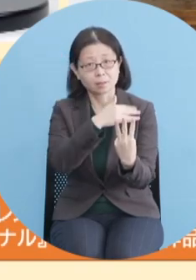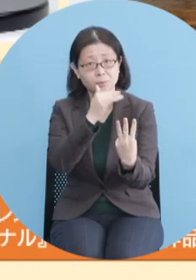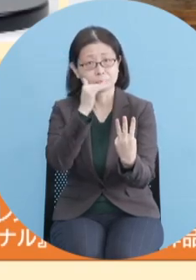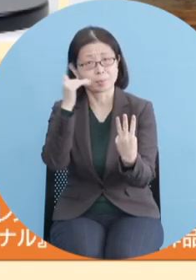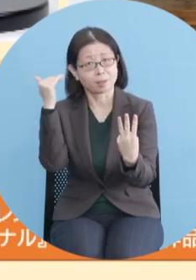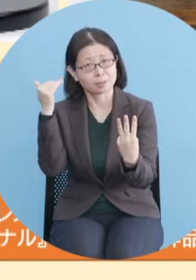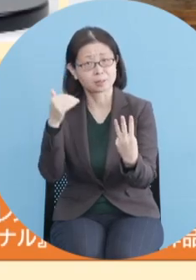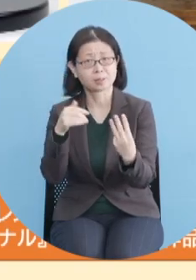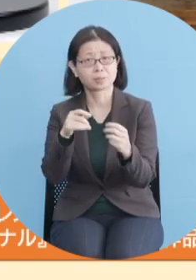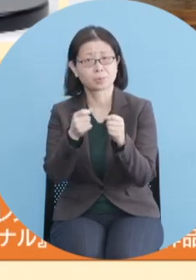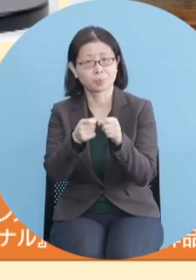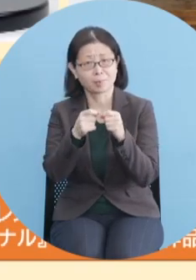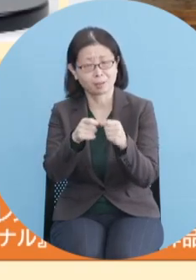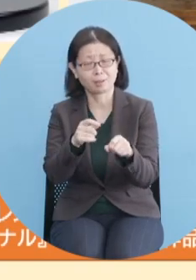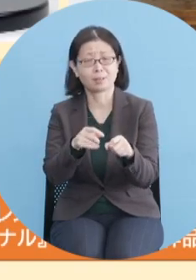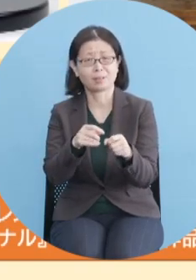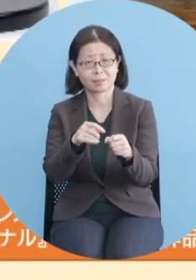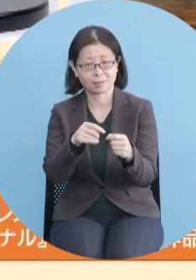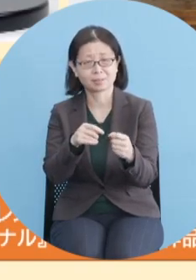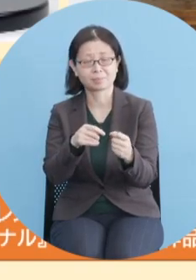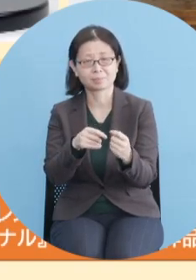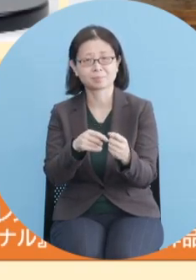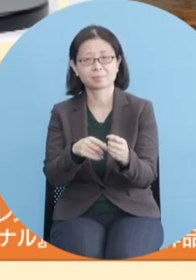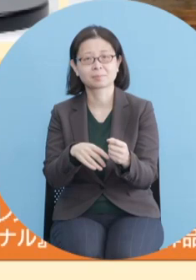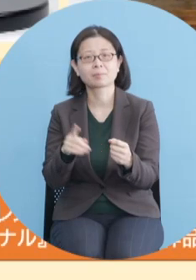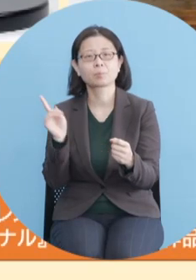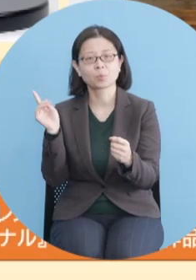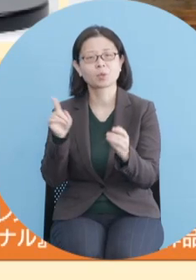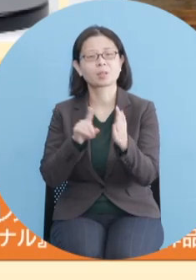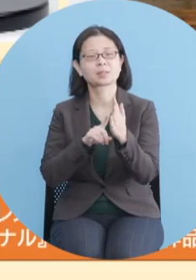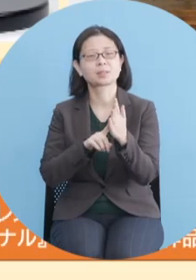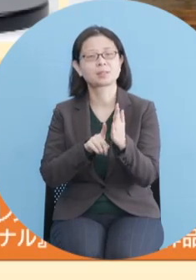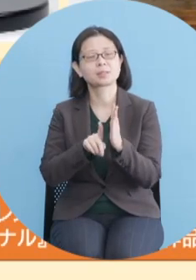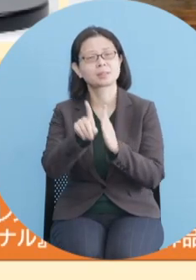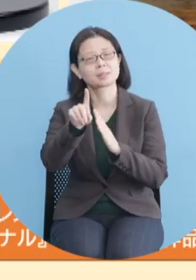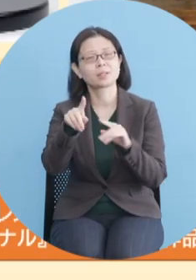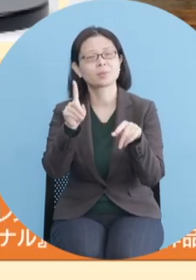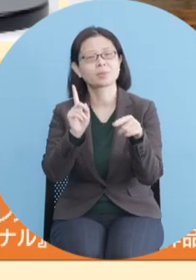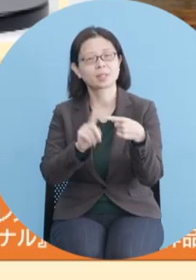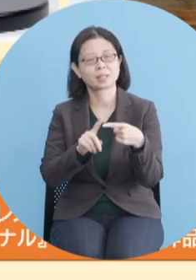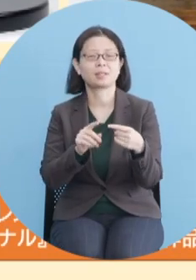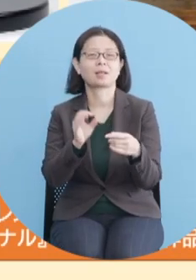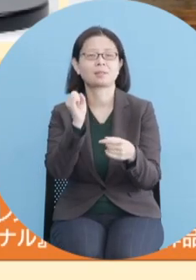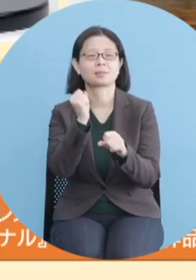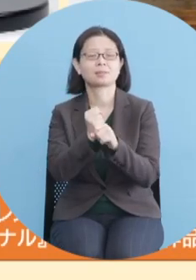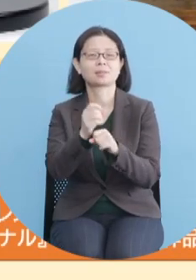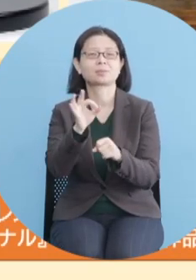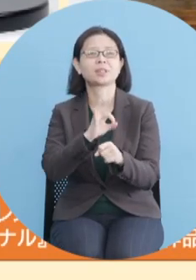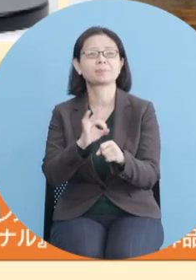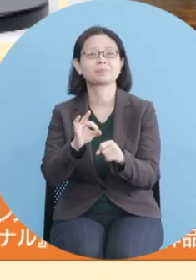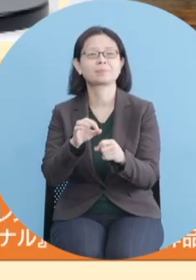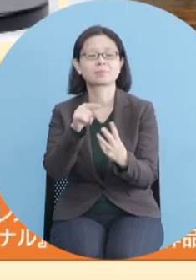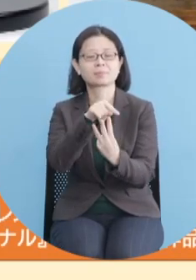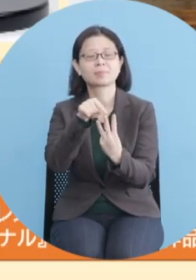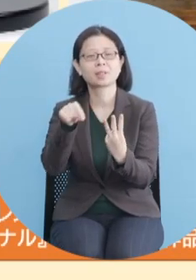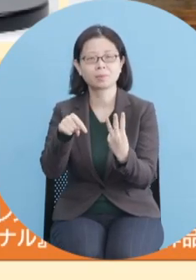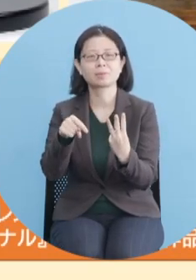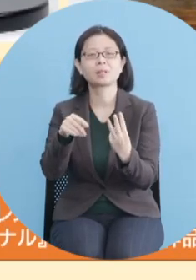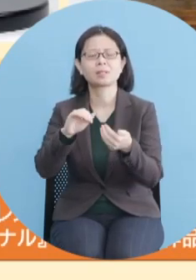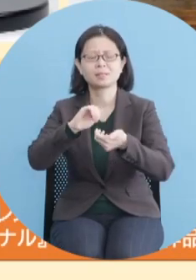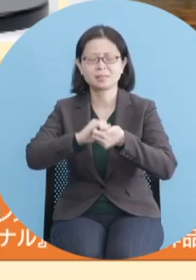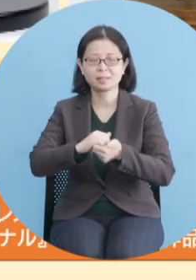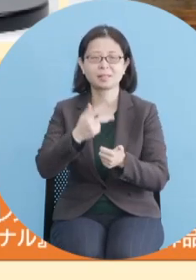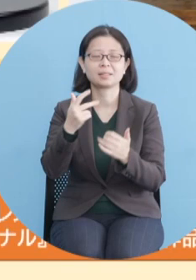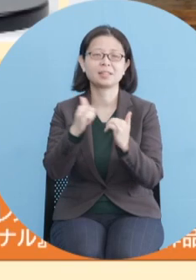事前た人形の素晴らしさを感じさせるま代表的な作品でございましてえこちらの方をま市民の皆様